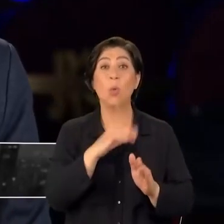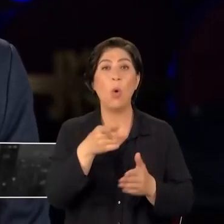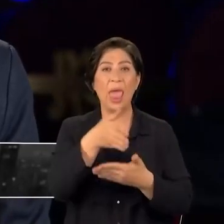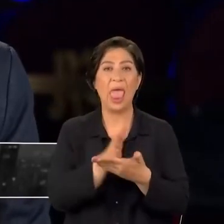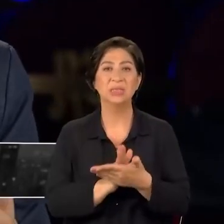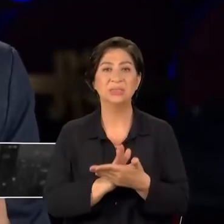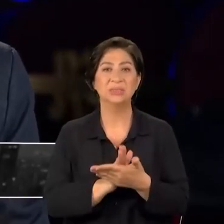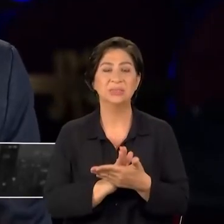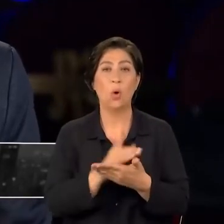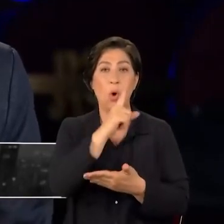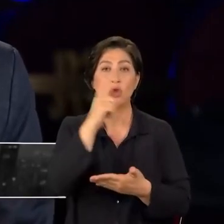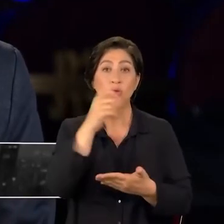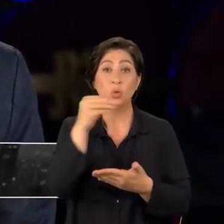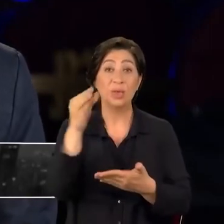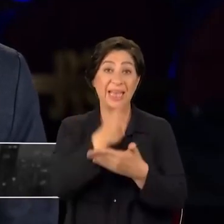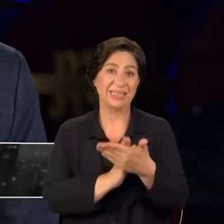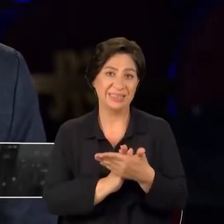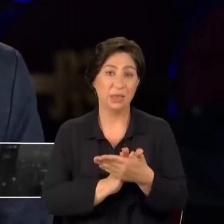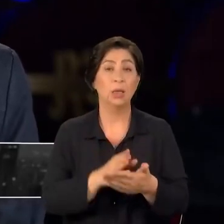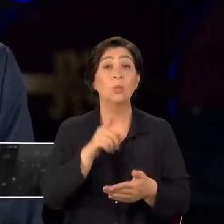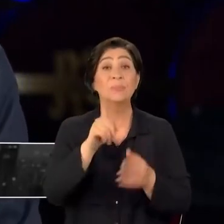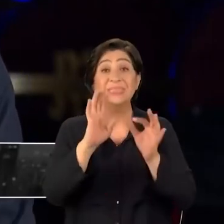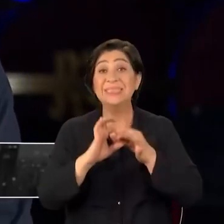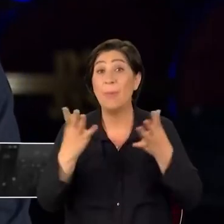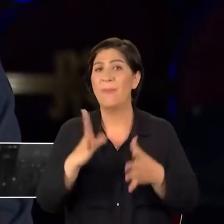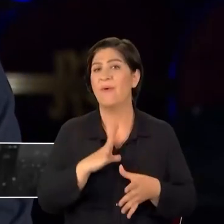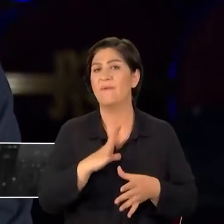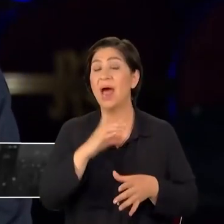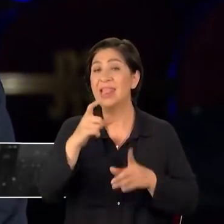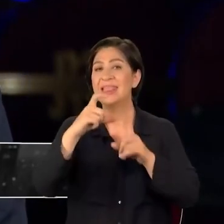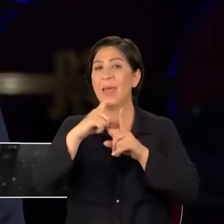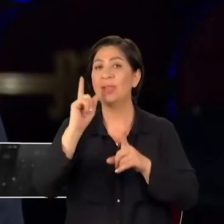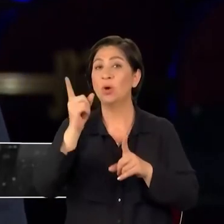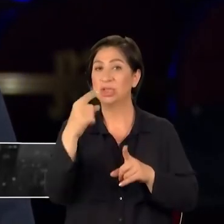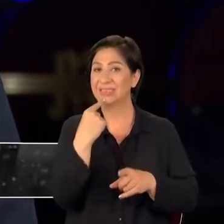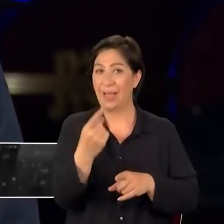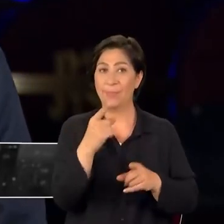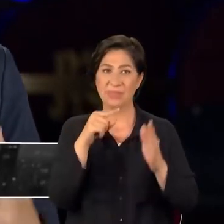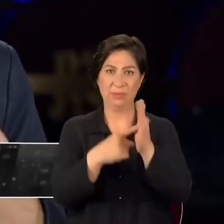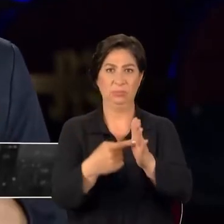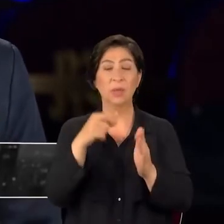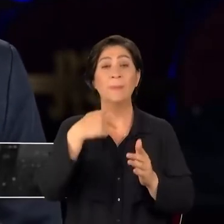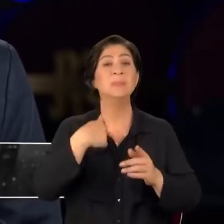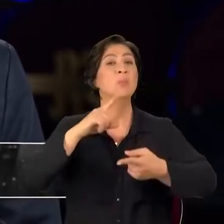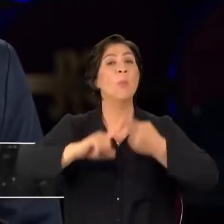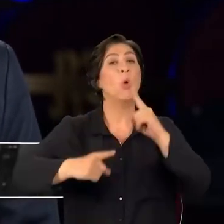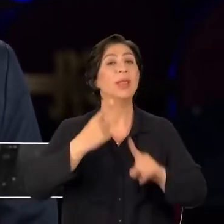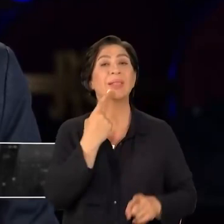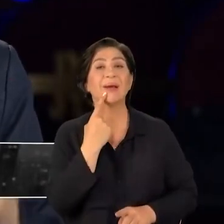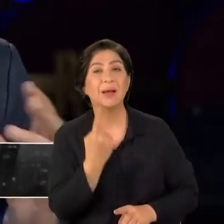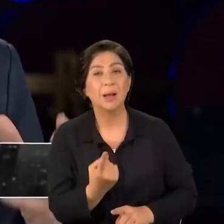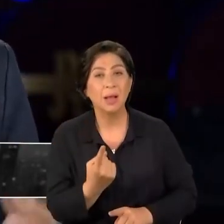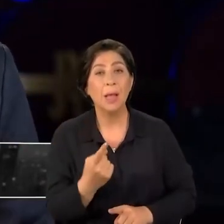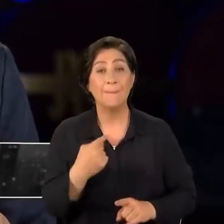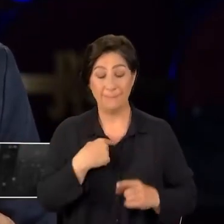Şimdi bunun ama bir sebebi var. Tam da Demet Hoca'nın tespitine katılıyorum demem o. Şimdi biz siyaset deyince